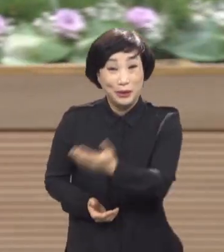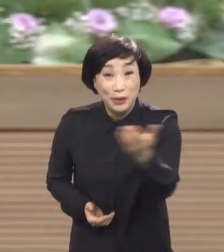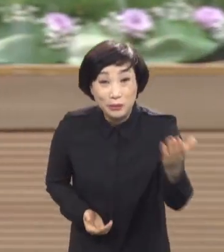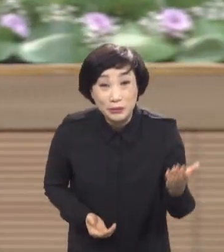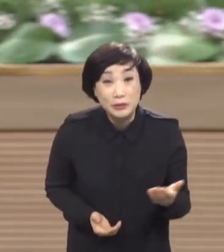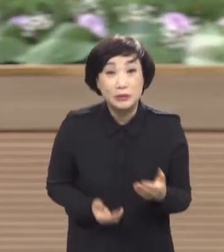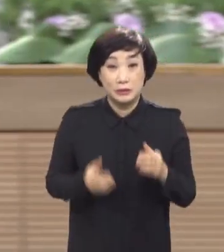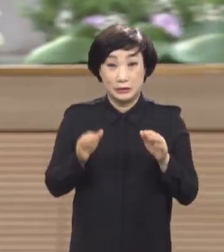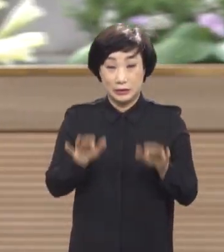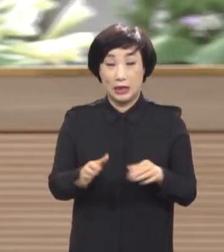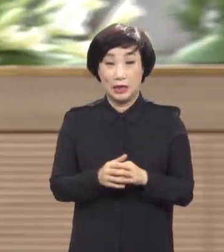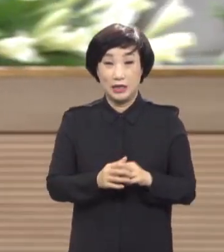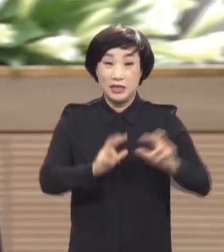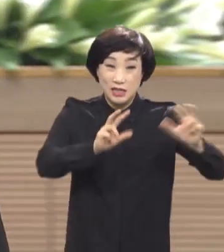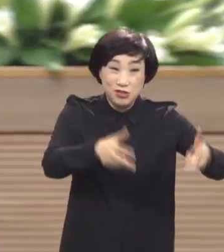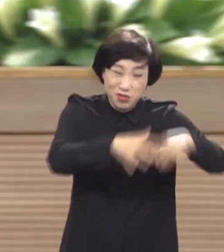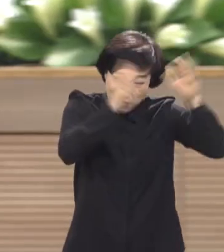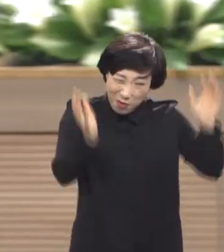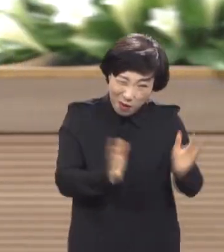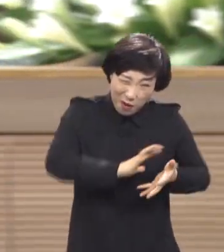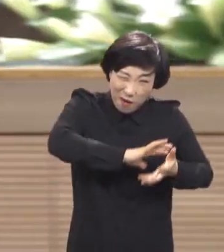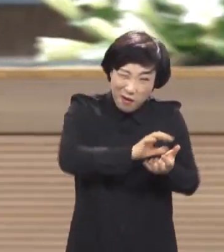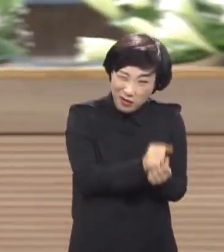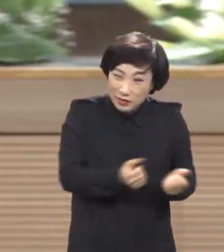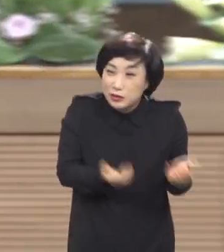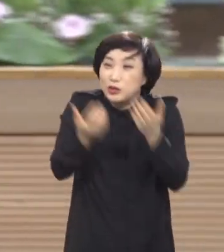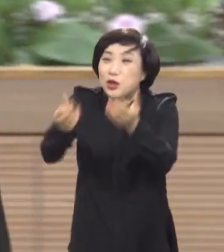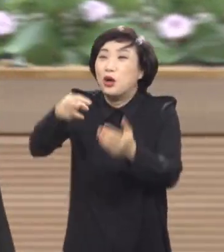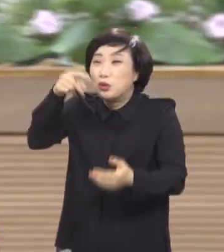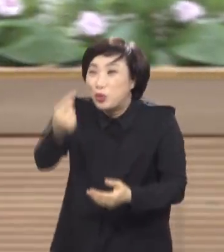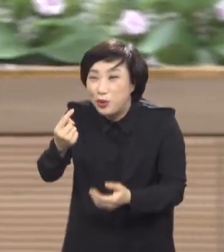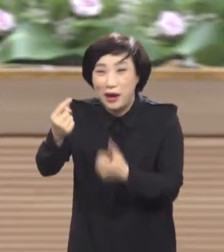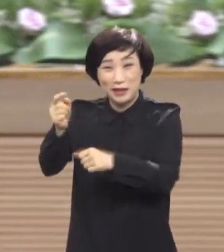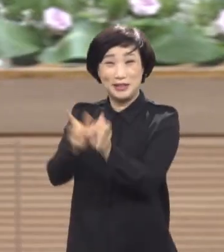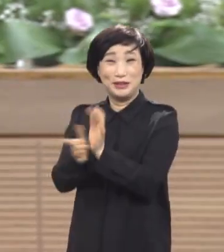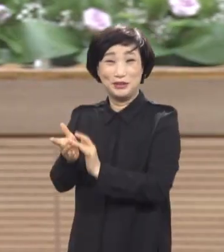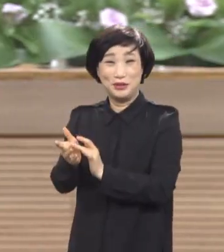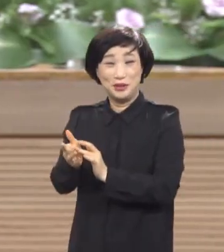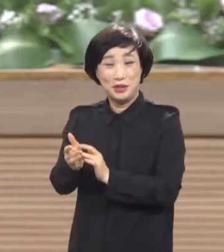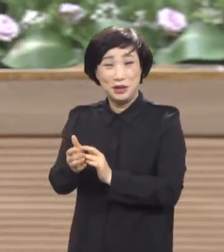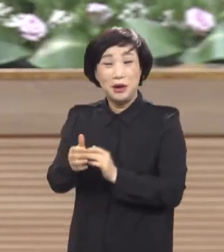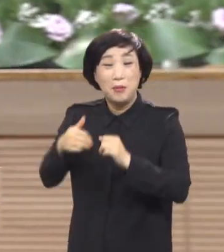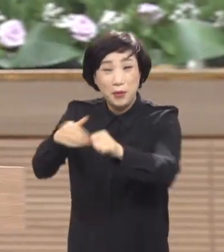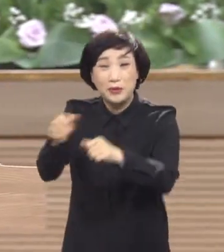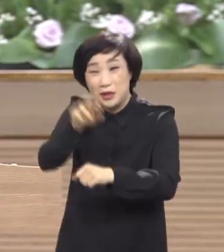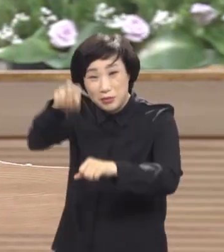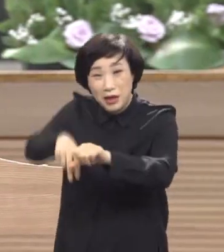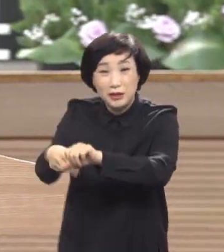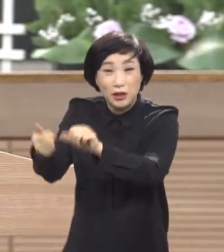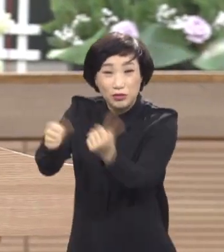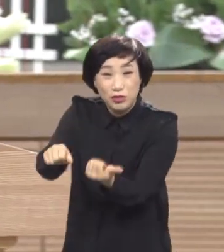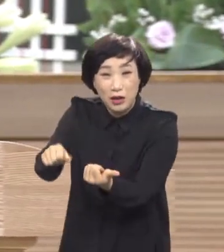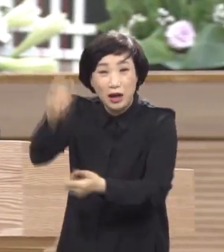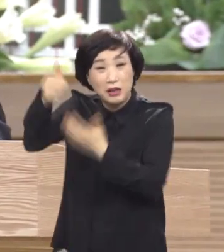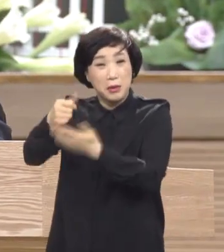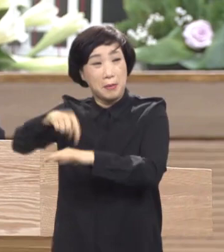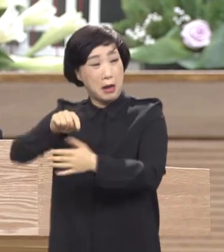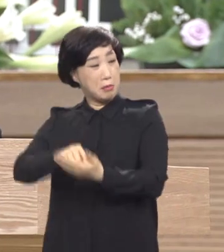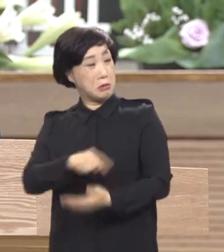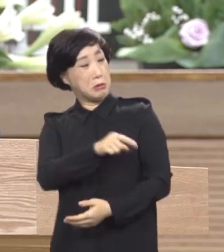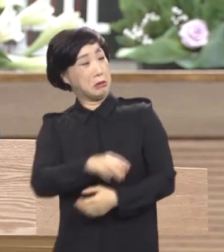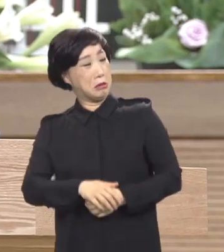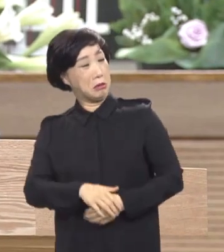지구를 다 드린들 아들을 죽이신 하나님 아버지의 양이 차겠습니까 그